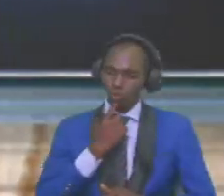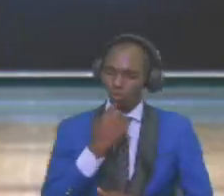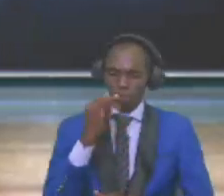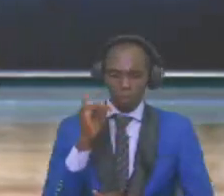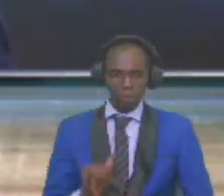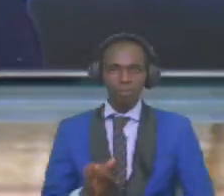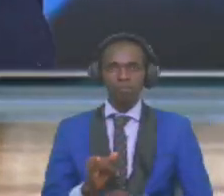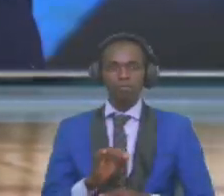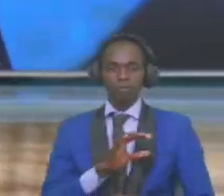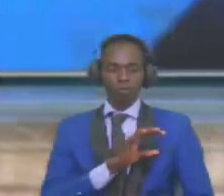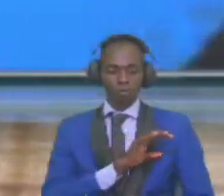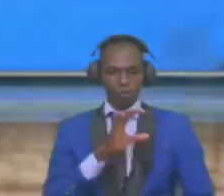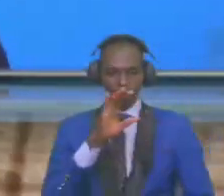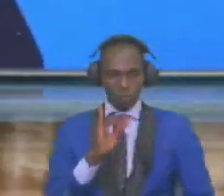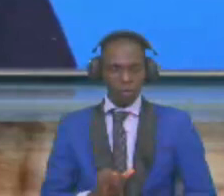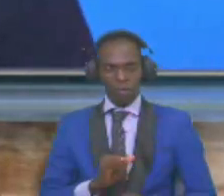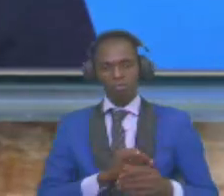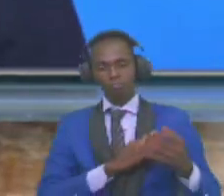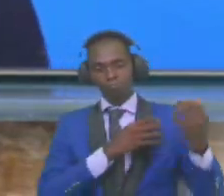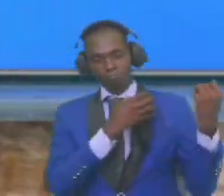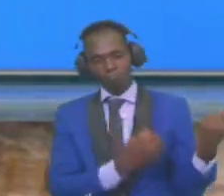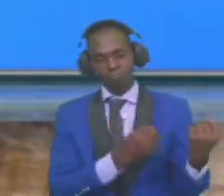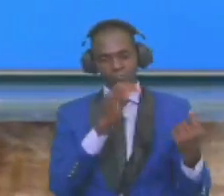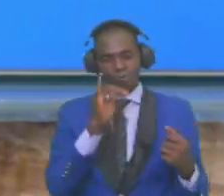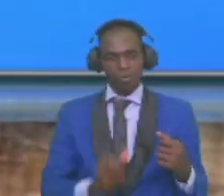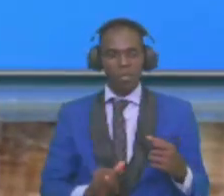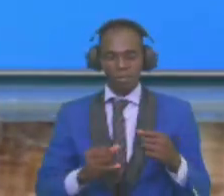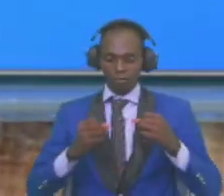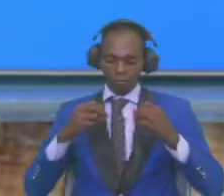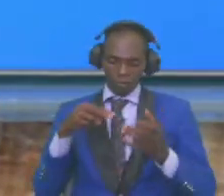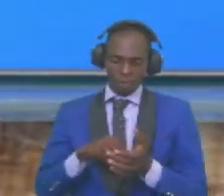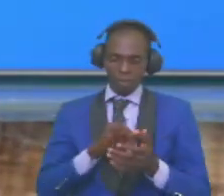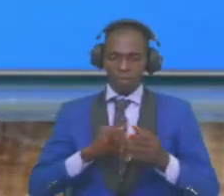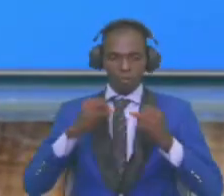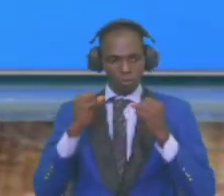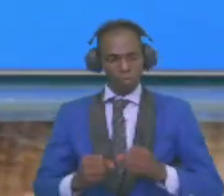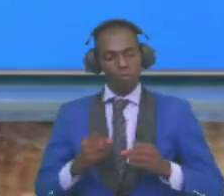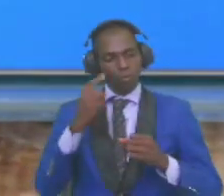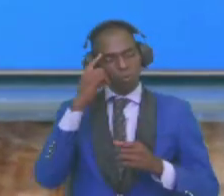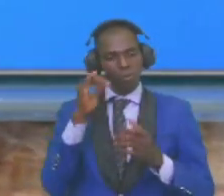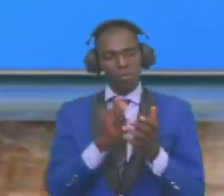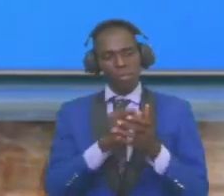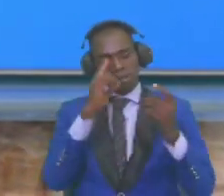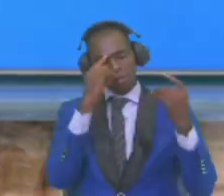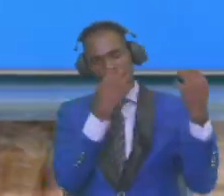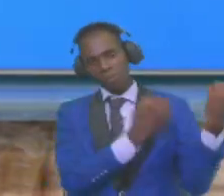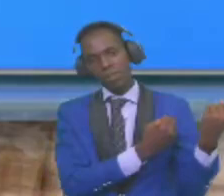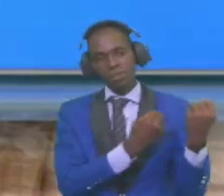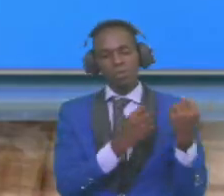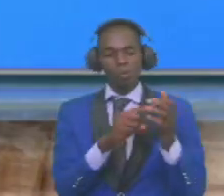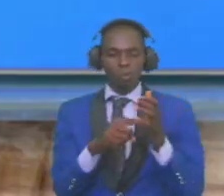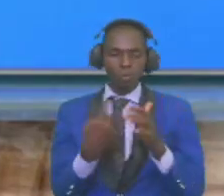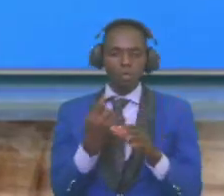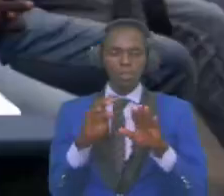combattons également suffisamment fins de mois pour cette fois qui a été